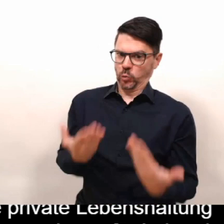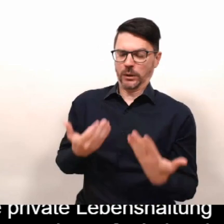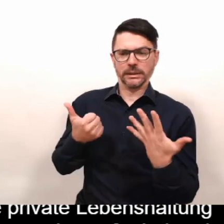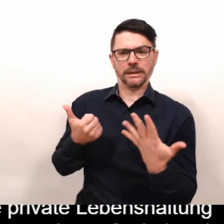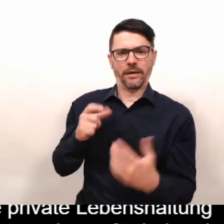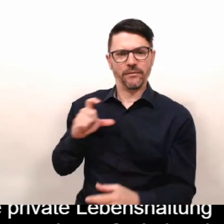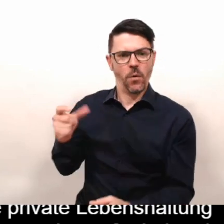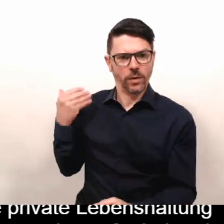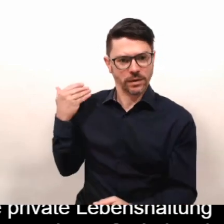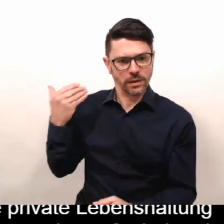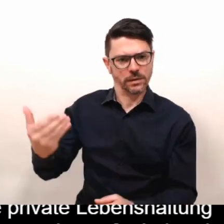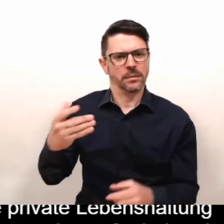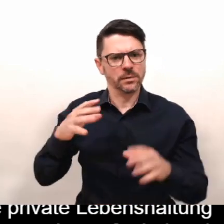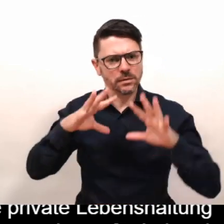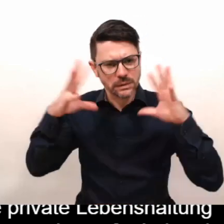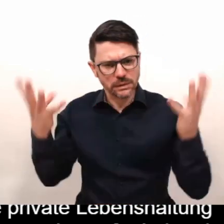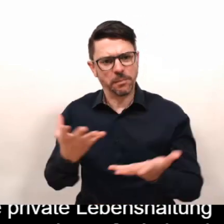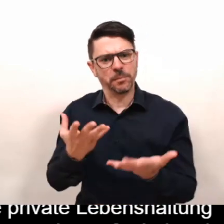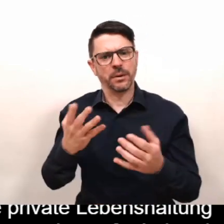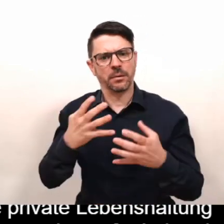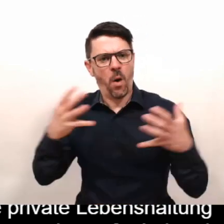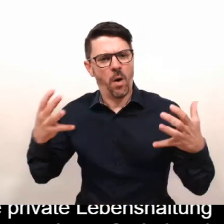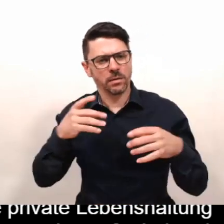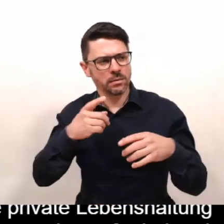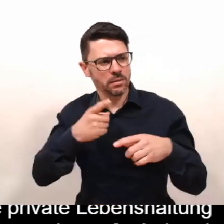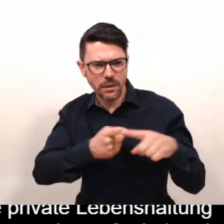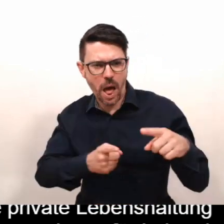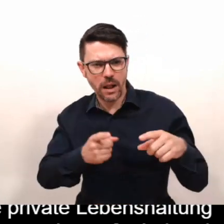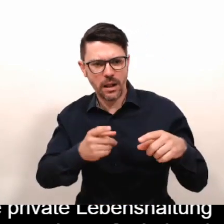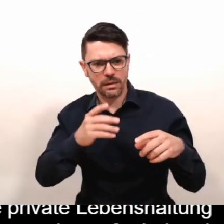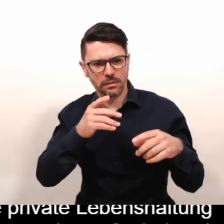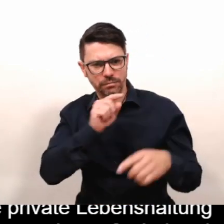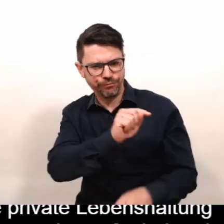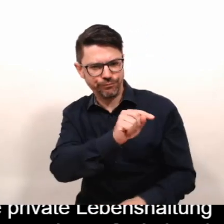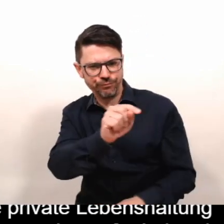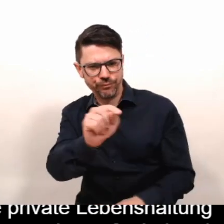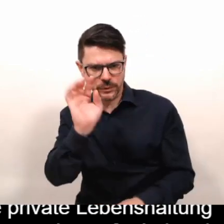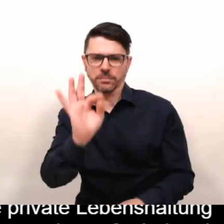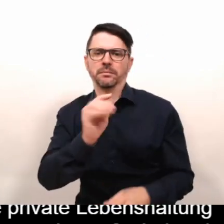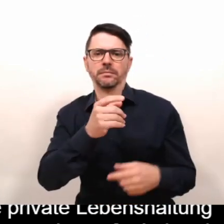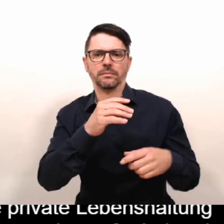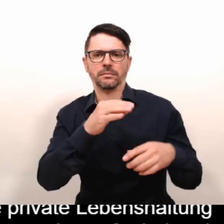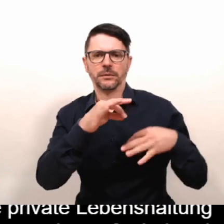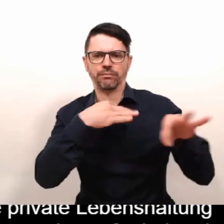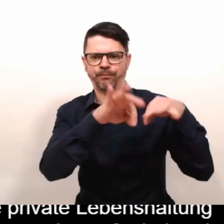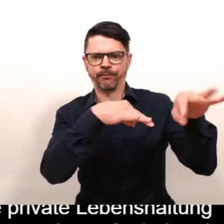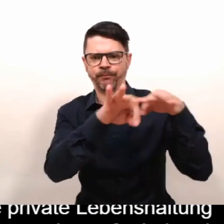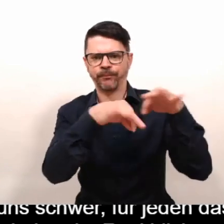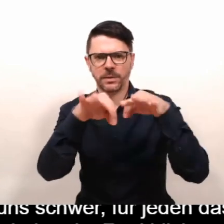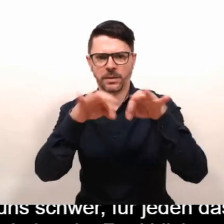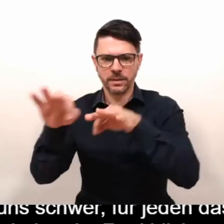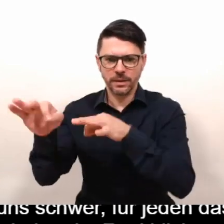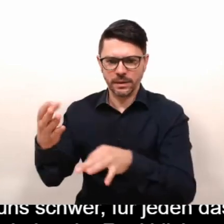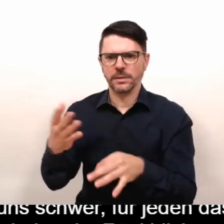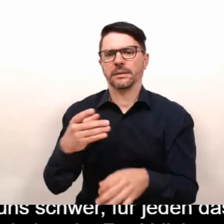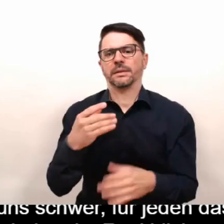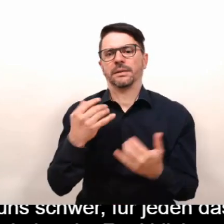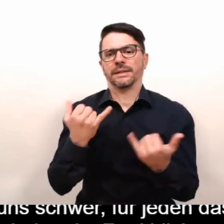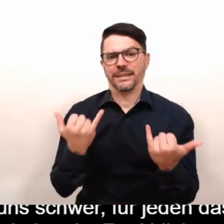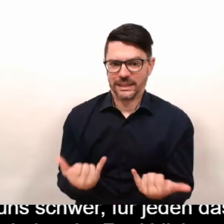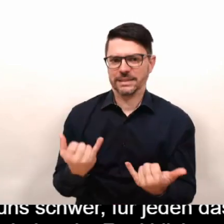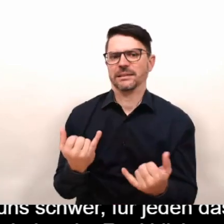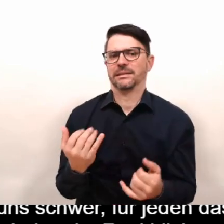heißt, die neuen Anträge werden nicht mehr lange liegen. Die werden dann deutlich schneller bearbeitet als die alten. Und nochmal im